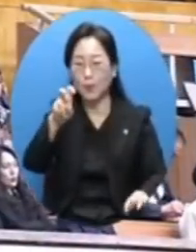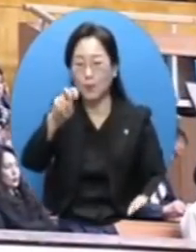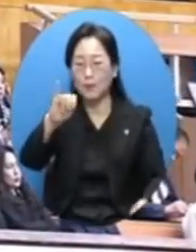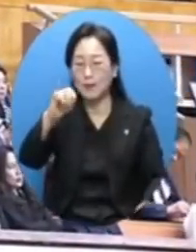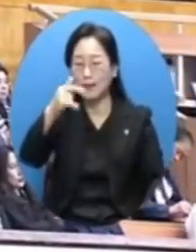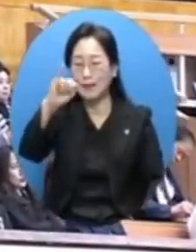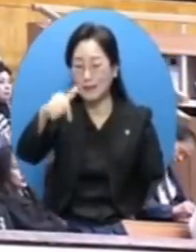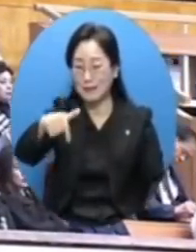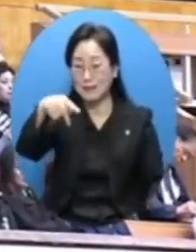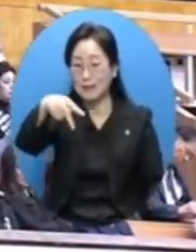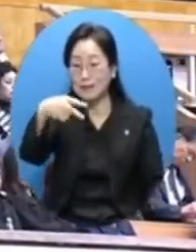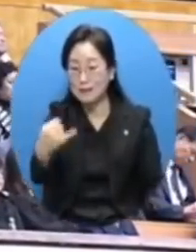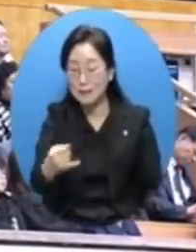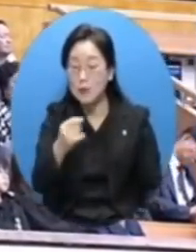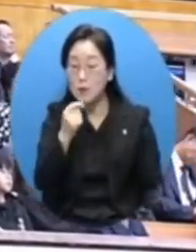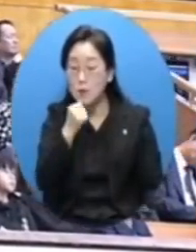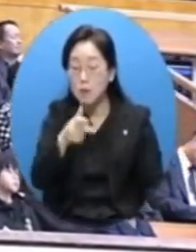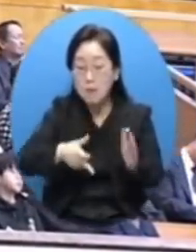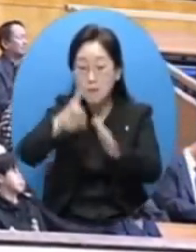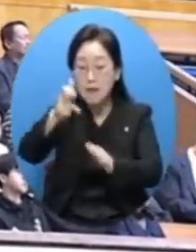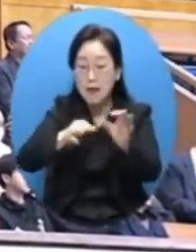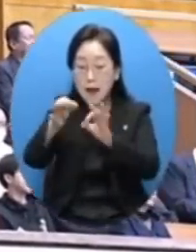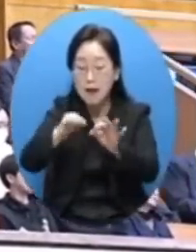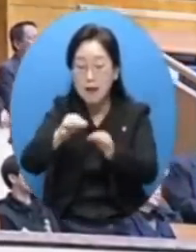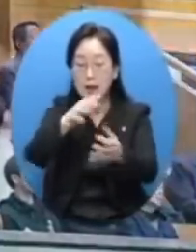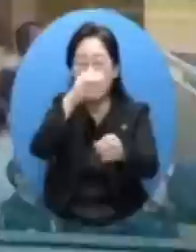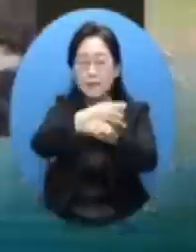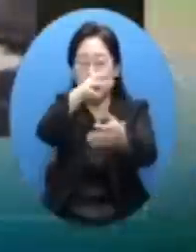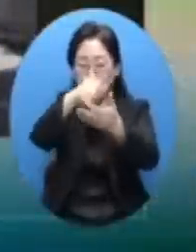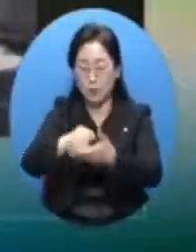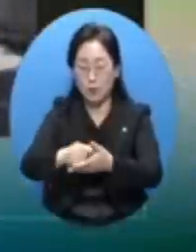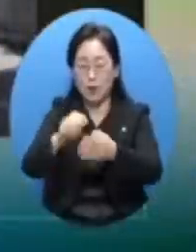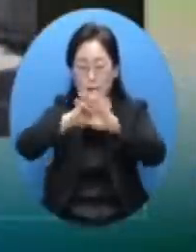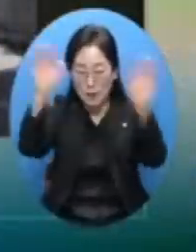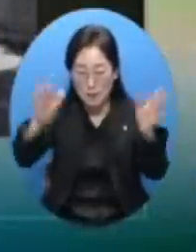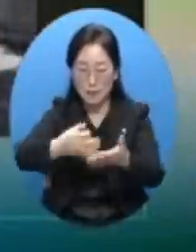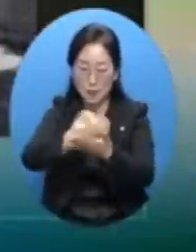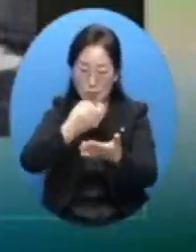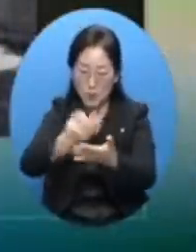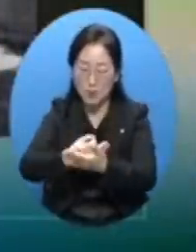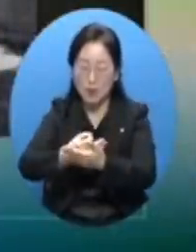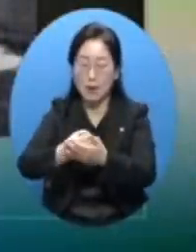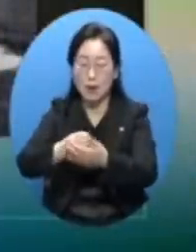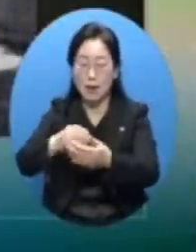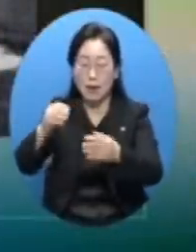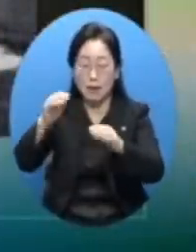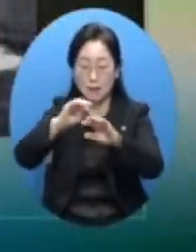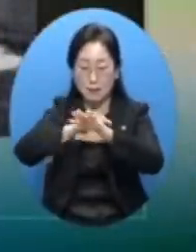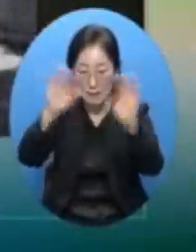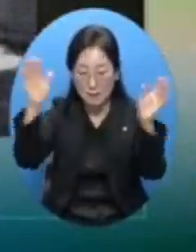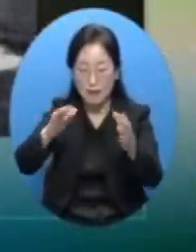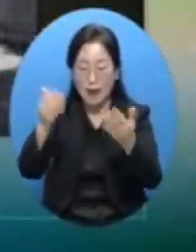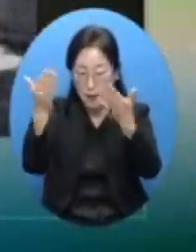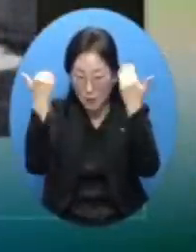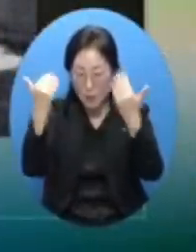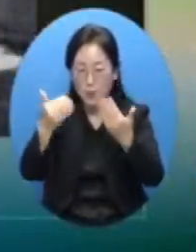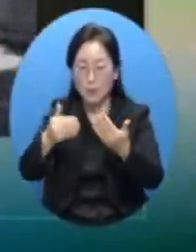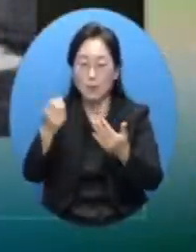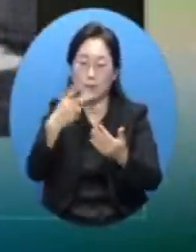인수하자고 제안합니다. 그래서 낮에는 학교를 다니면서 밤에는 돈을 벌기 위해서 피자 가게를 운영하는데